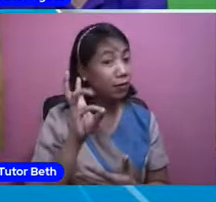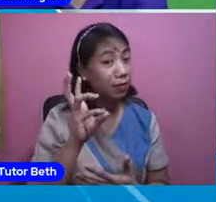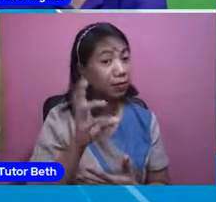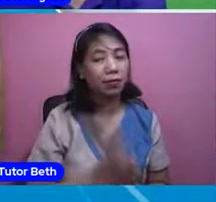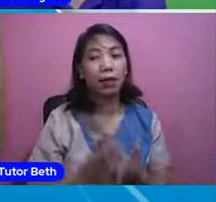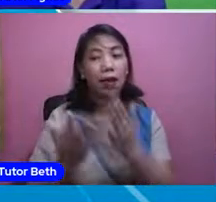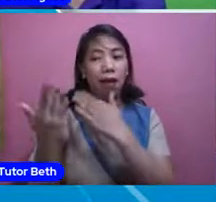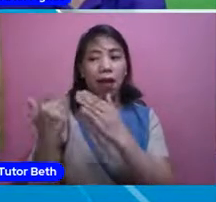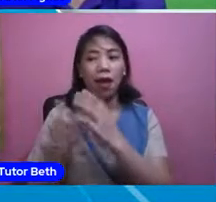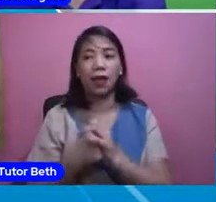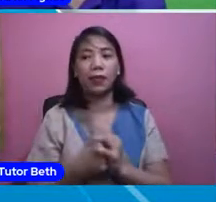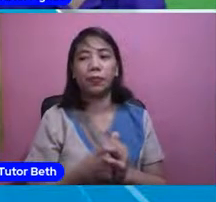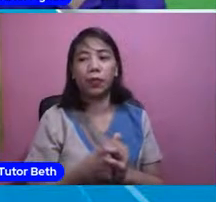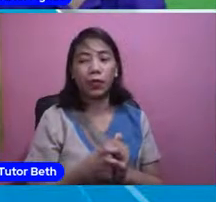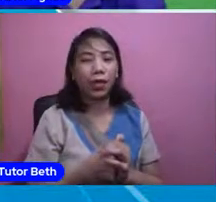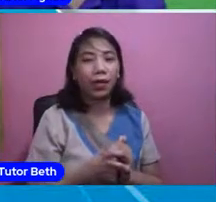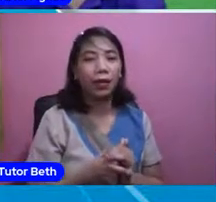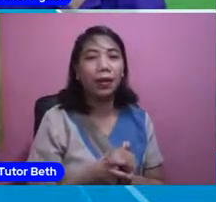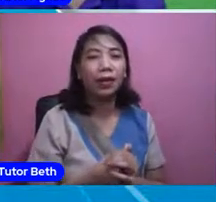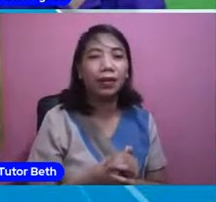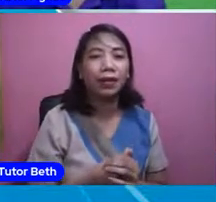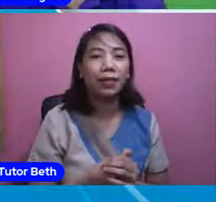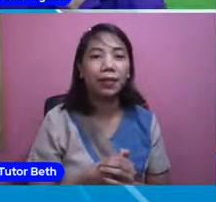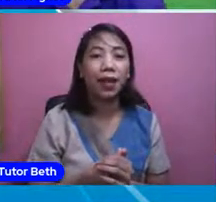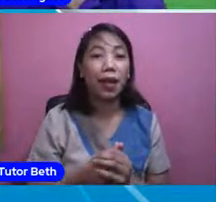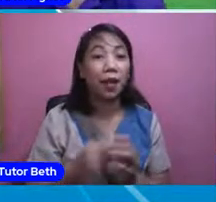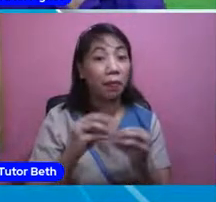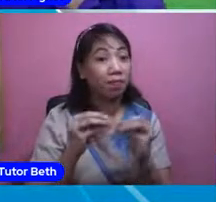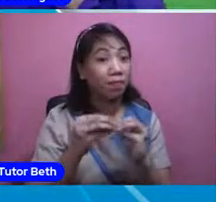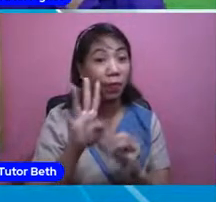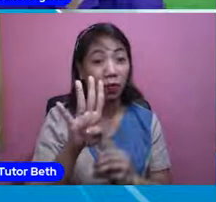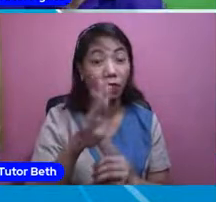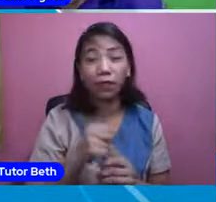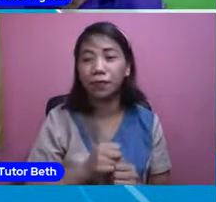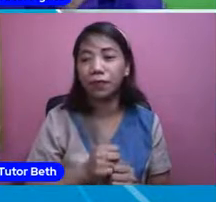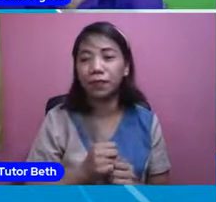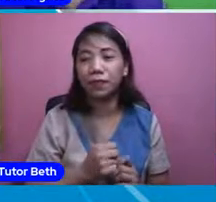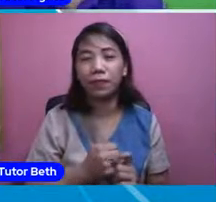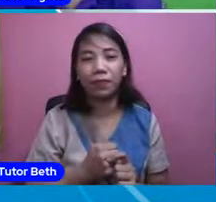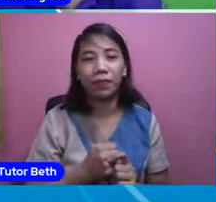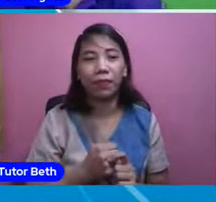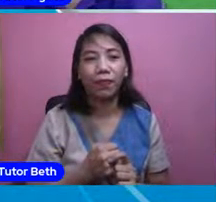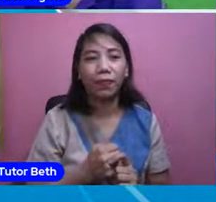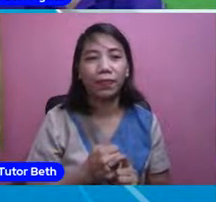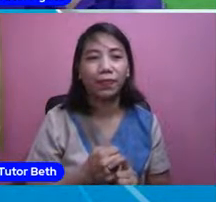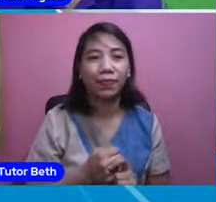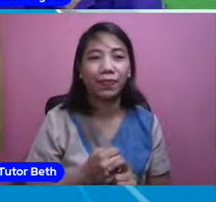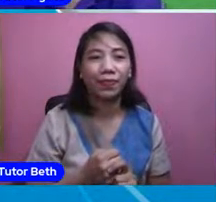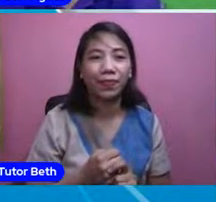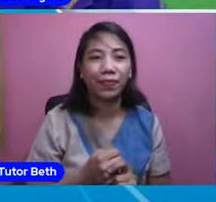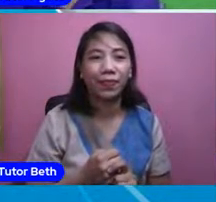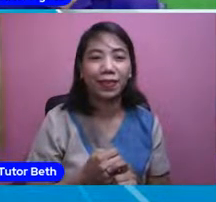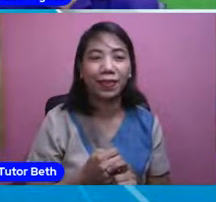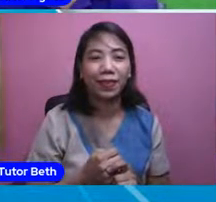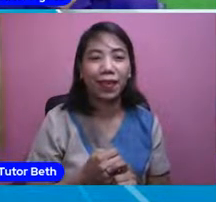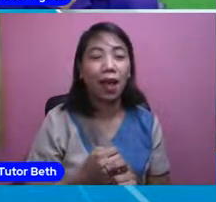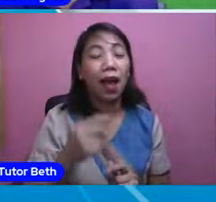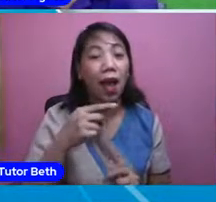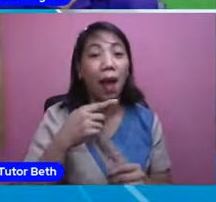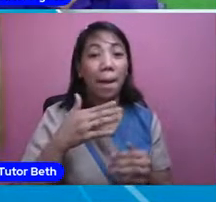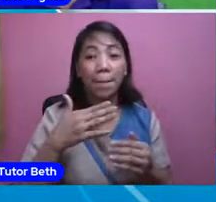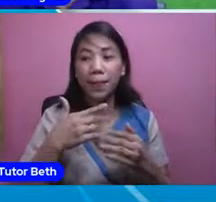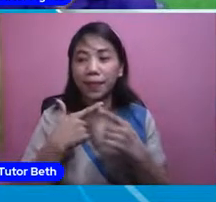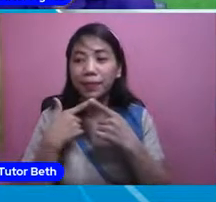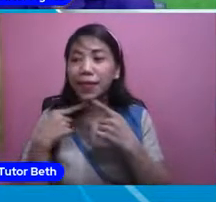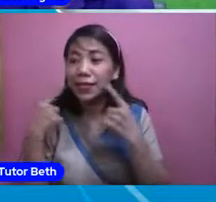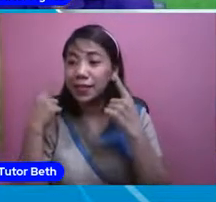O si Veron, di Guzman, sabi. Hindi ko siya makita. Okay, masaya ba yan o